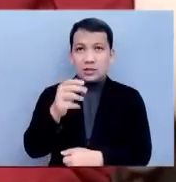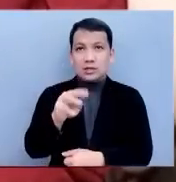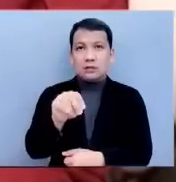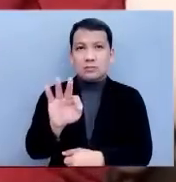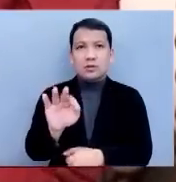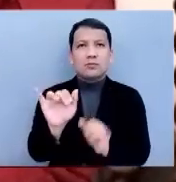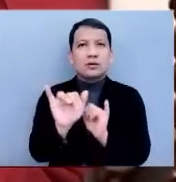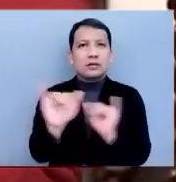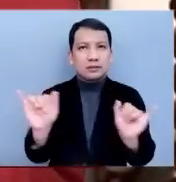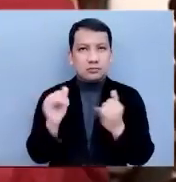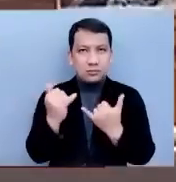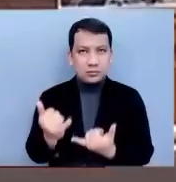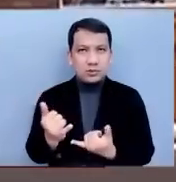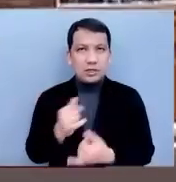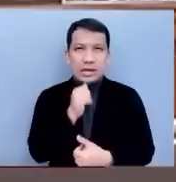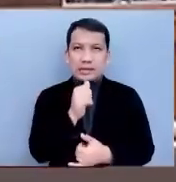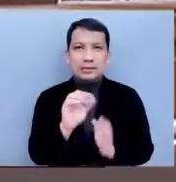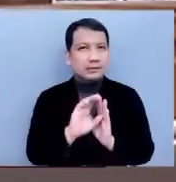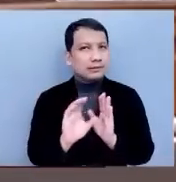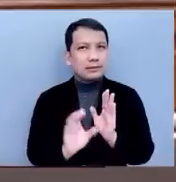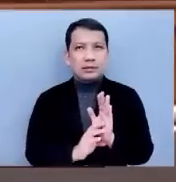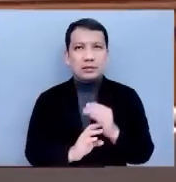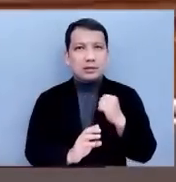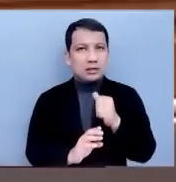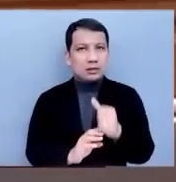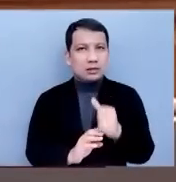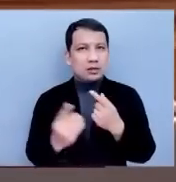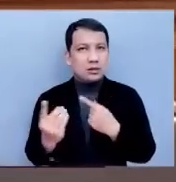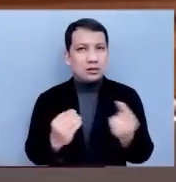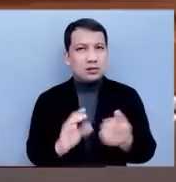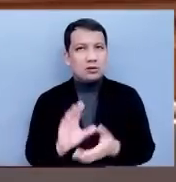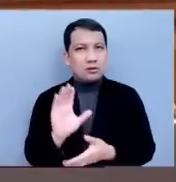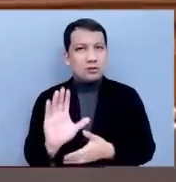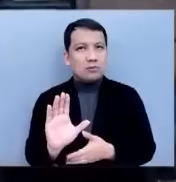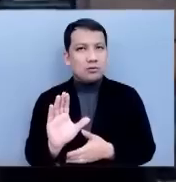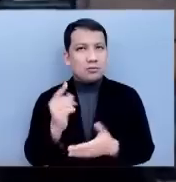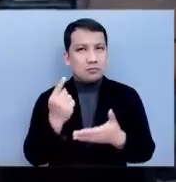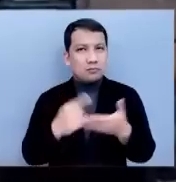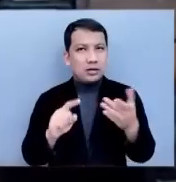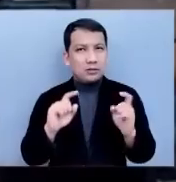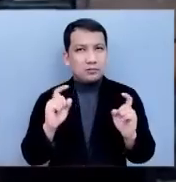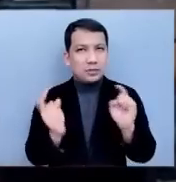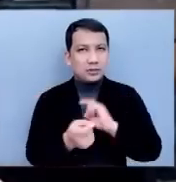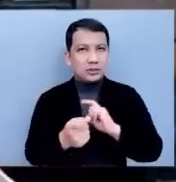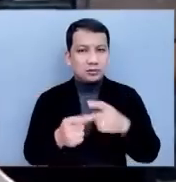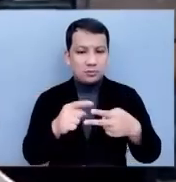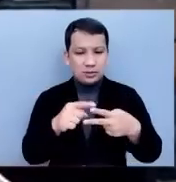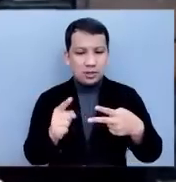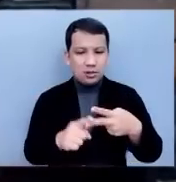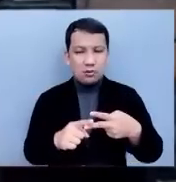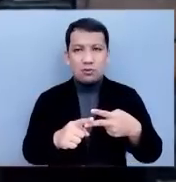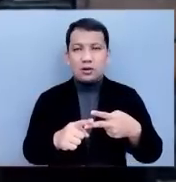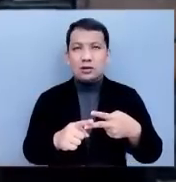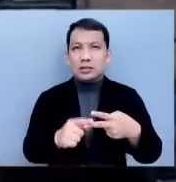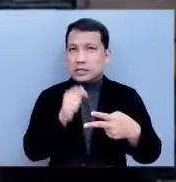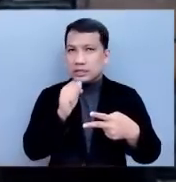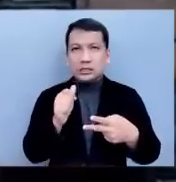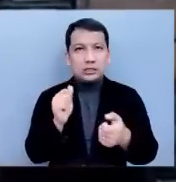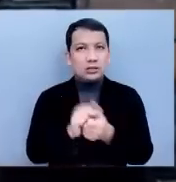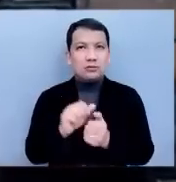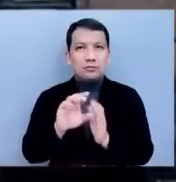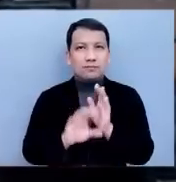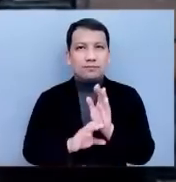nila ngayon. Unconstitutional yung ginawang pag-correct doon sa dalawang provision na yun. At nag-call